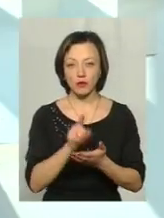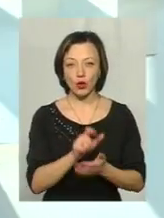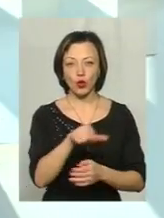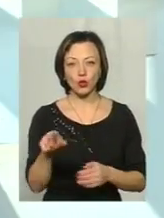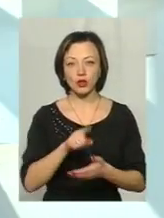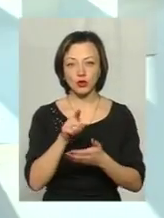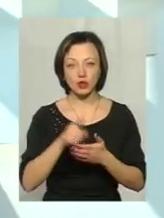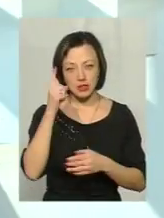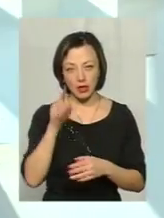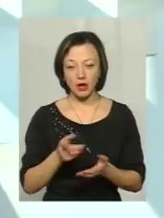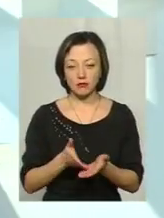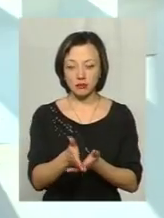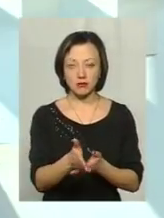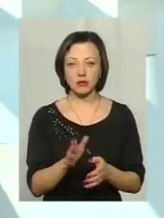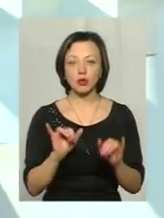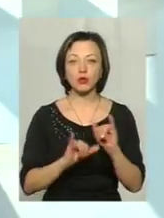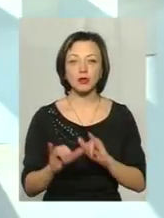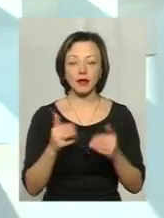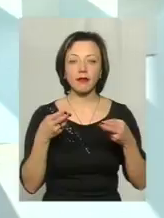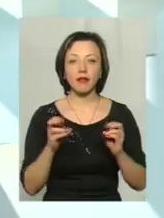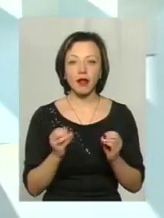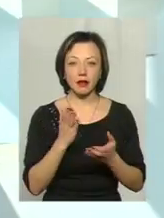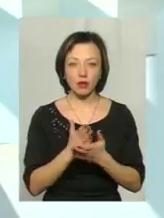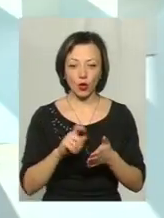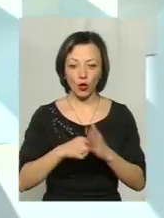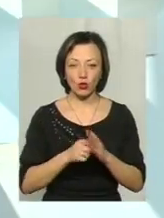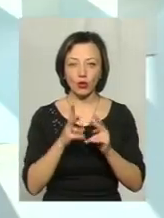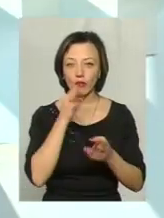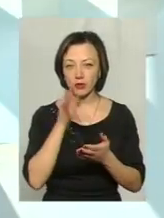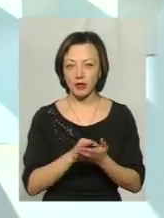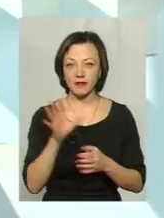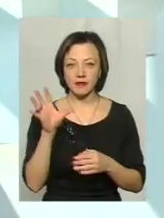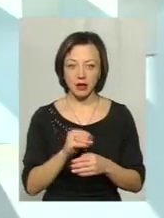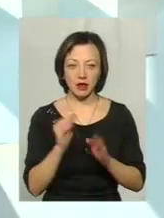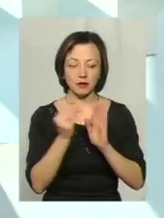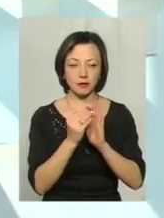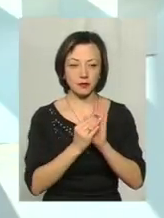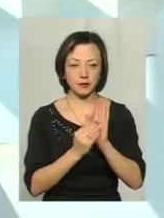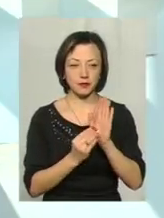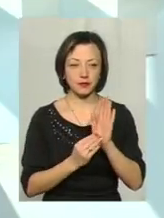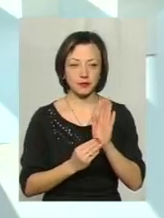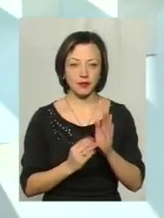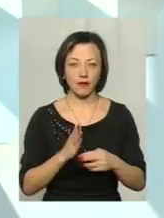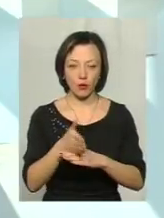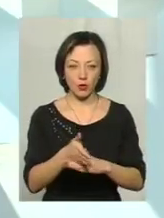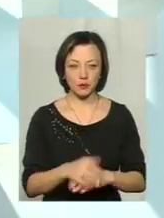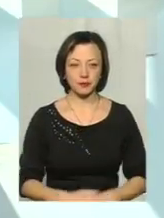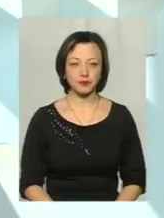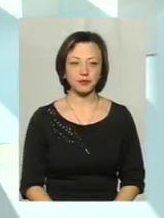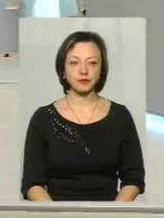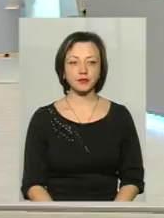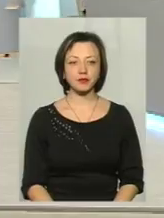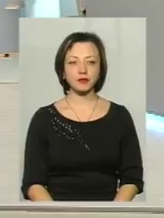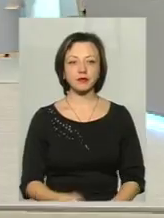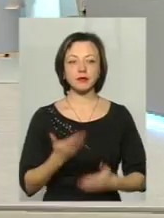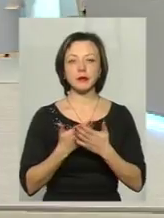повинні знати маршрут руху до них, до де знаходиться ключ, хто відповідальний. Це все наноситься на вході у столиці, до